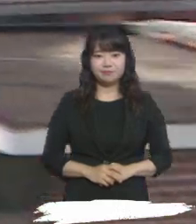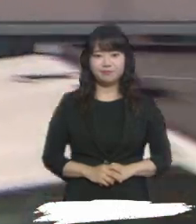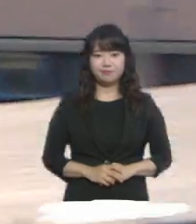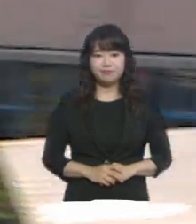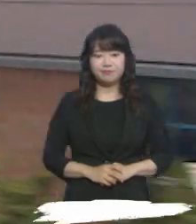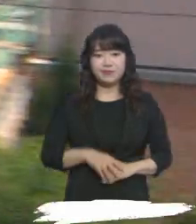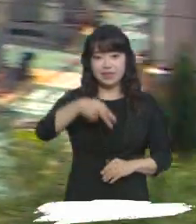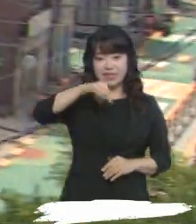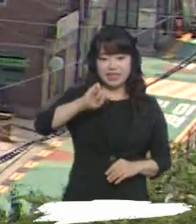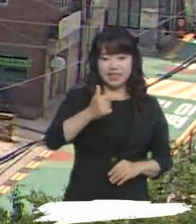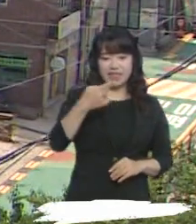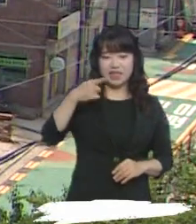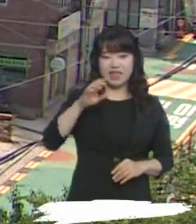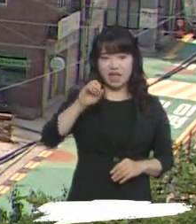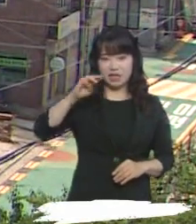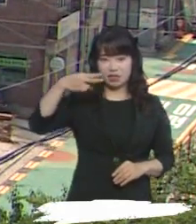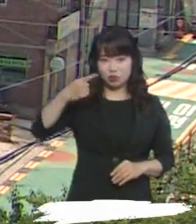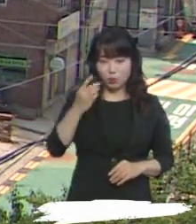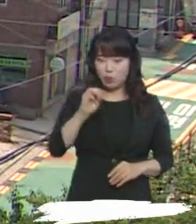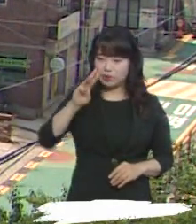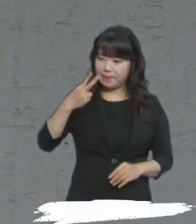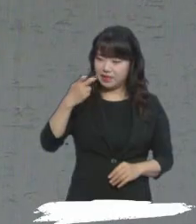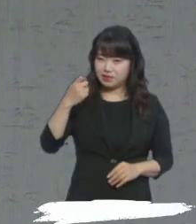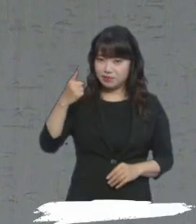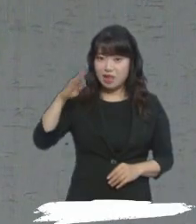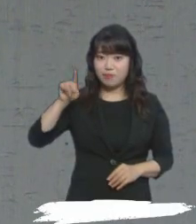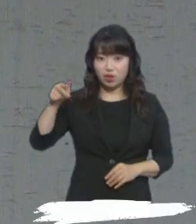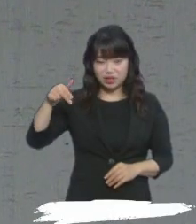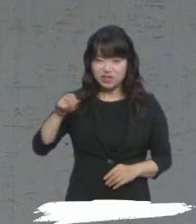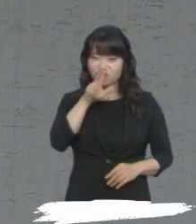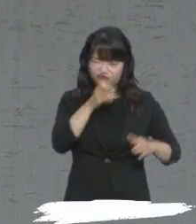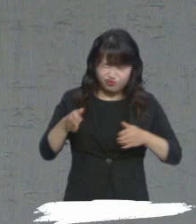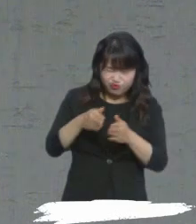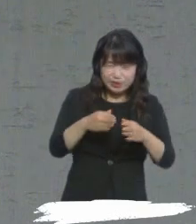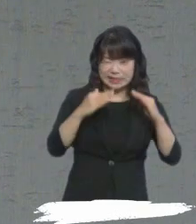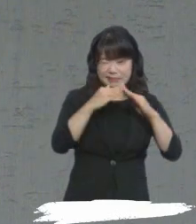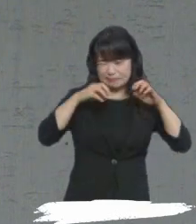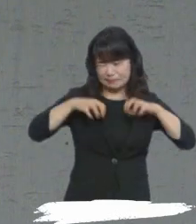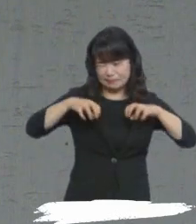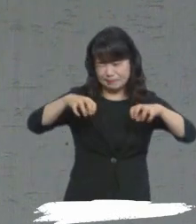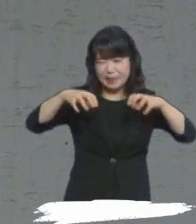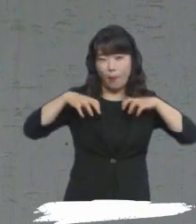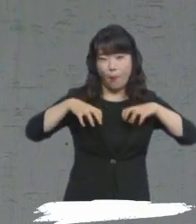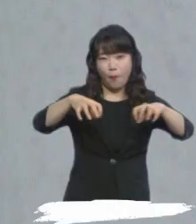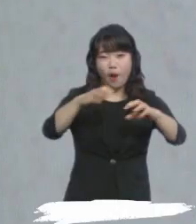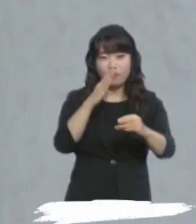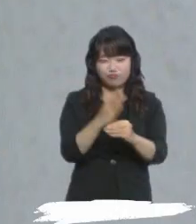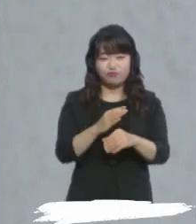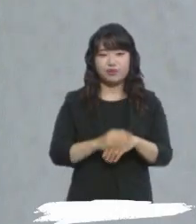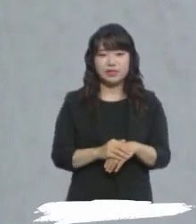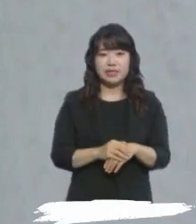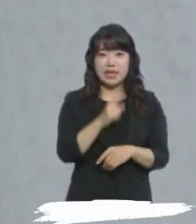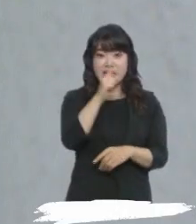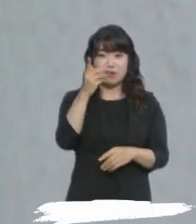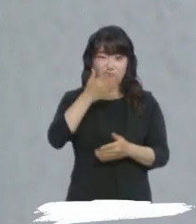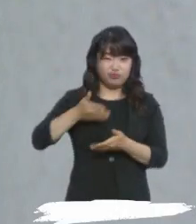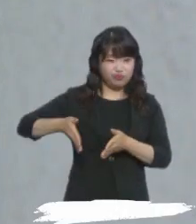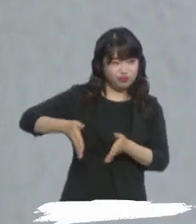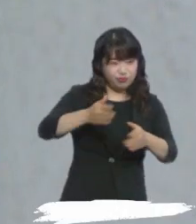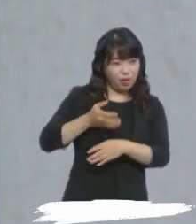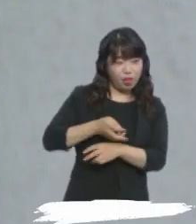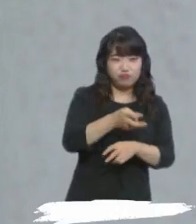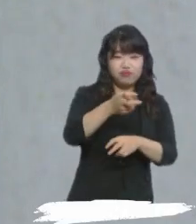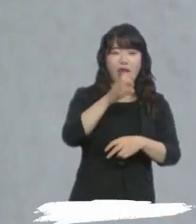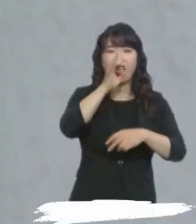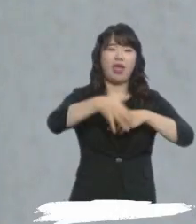중구 신당동 321번지 일대 좁은 골목 사이로 주택이 다닥다닥 붙어 있습니다. 소방도로는커녕 구릉지